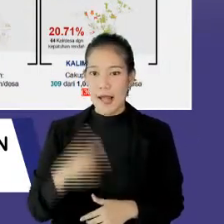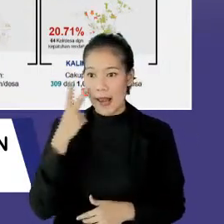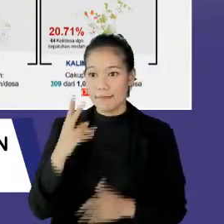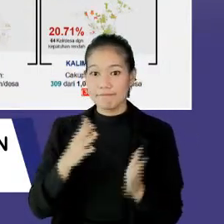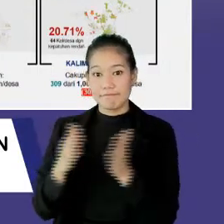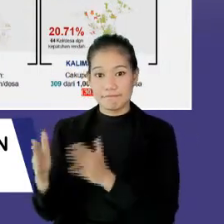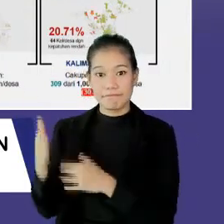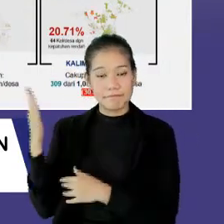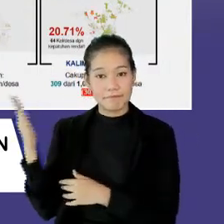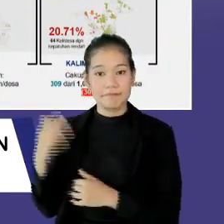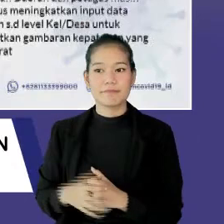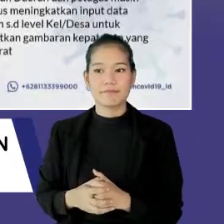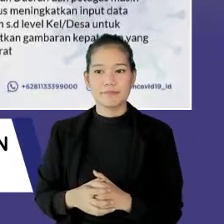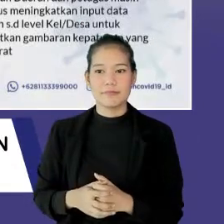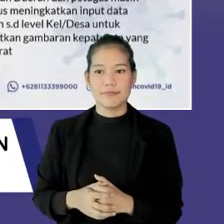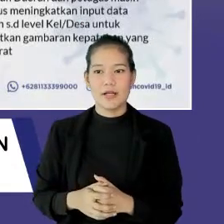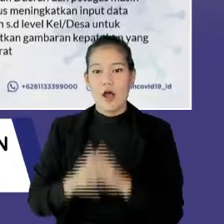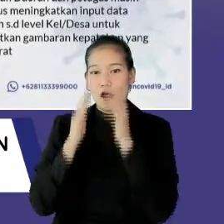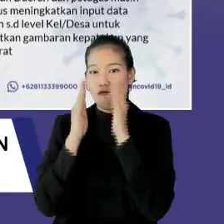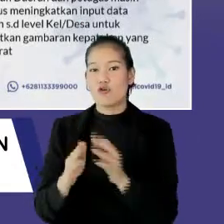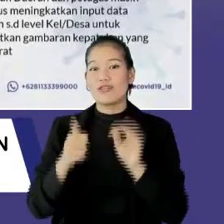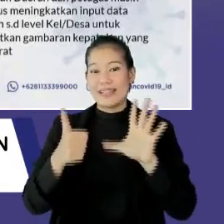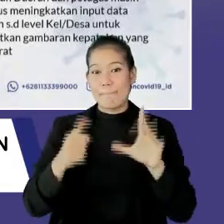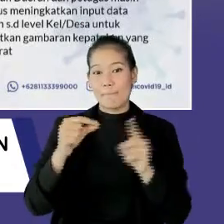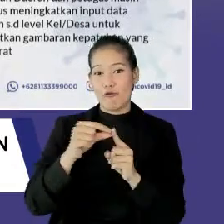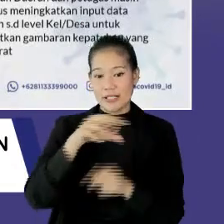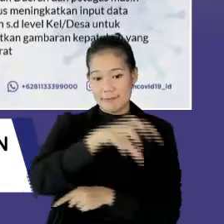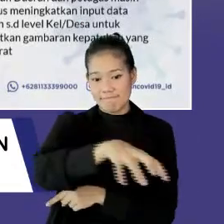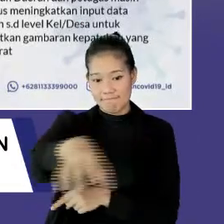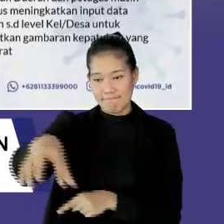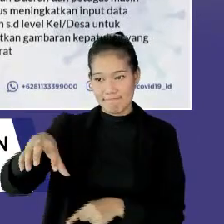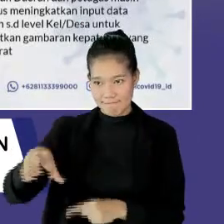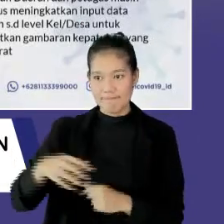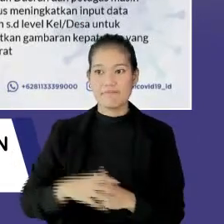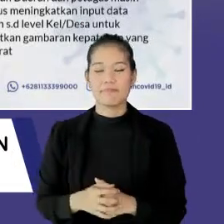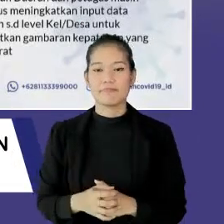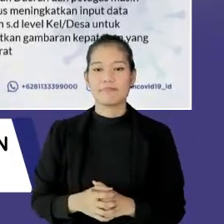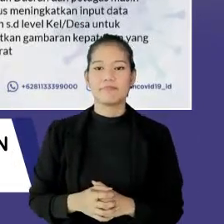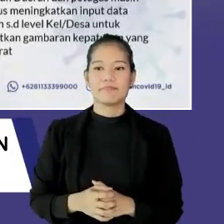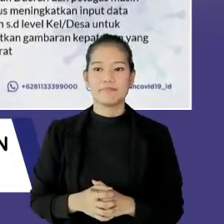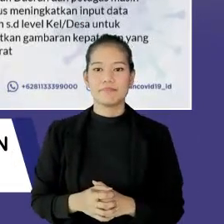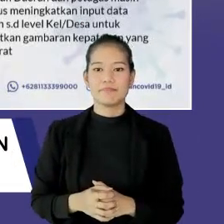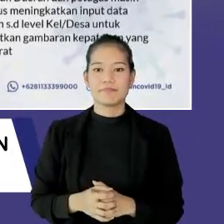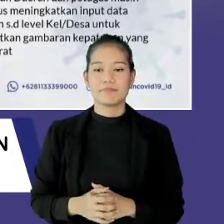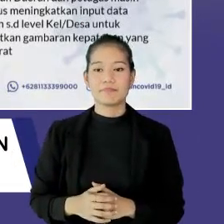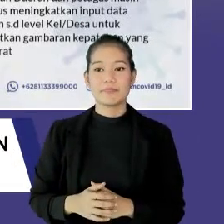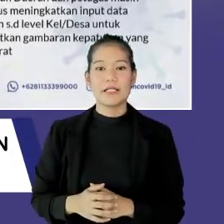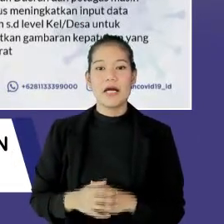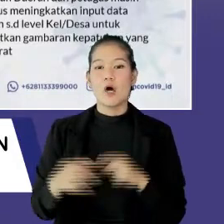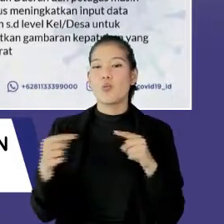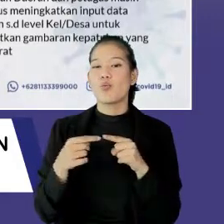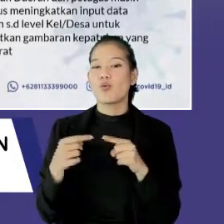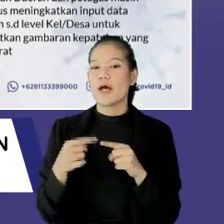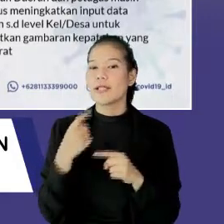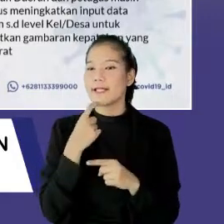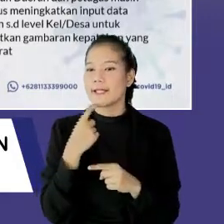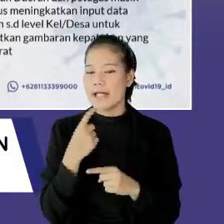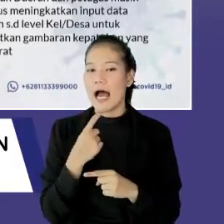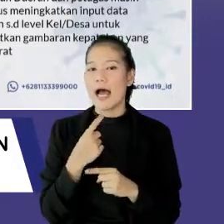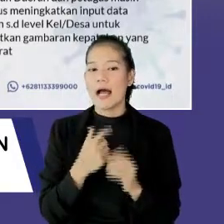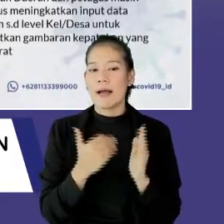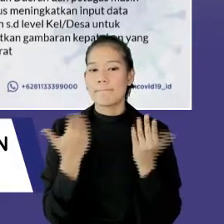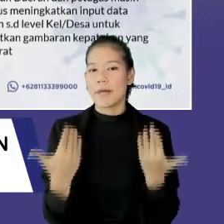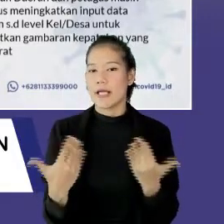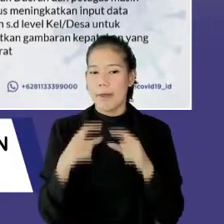lanjut Dokter Lula. Di sini saya bawa fokus ke 6 provinsi yang tadi, yang di luar Jawa dan Bali gitu ya. Terkait dengan